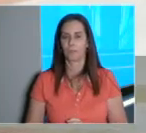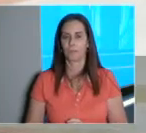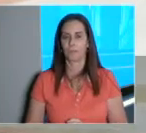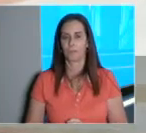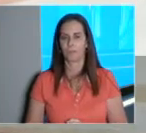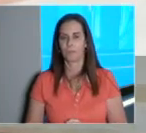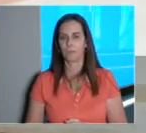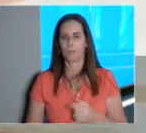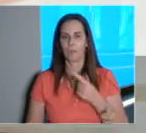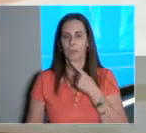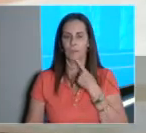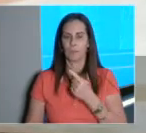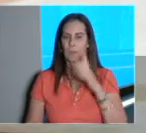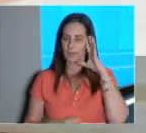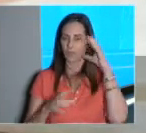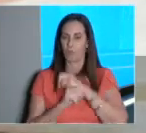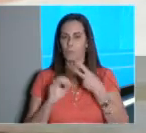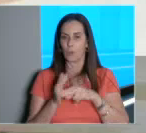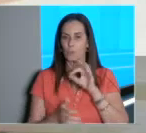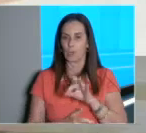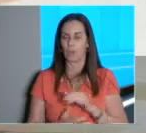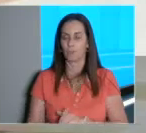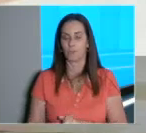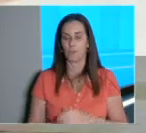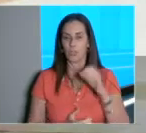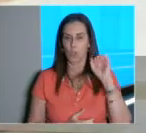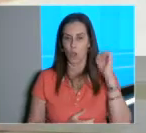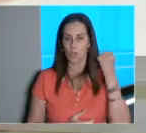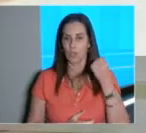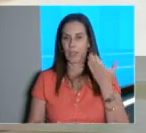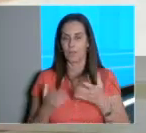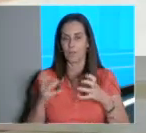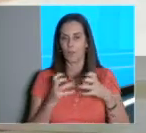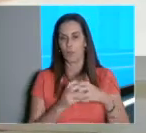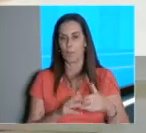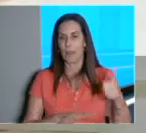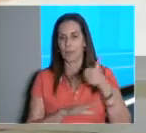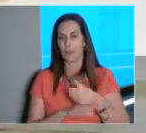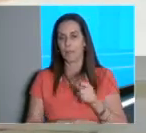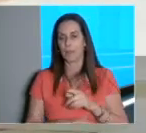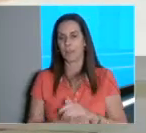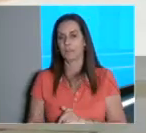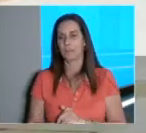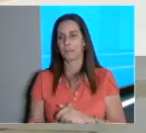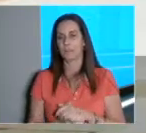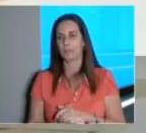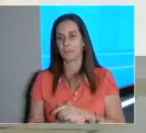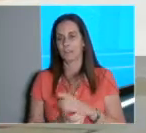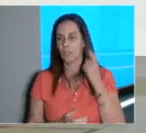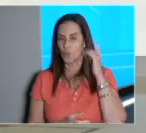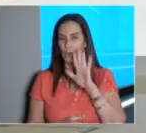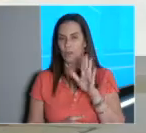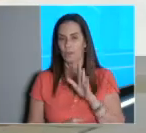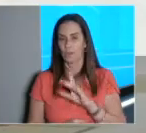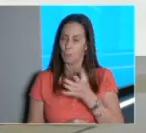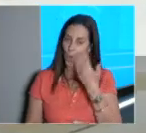על החיים, לדבר על תפיסות עולמך, לדבר על השקפות פוליטיות, על היסטוריה, על סוציולוגיה, על הבדלים בין מפלגות, על מנהיגים, מי יכול להניח, מי לא יכול להגיד המדינה. לא שומע אותך בכלל.